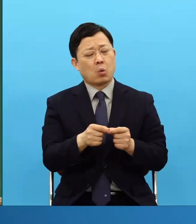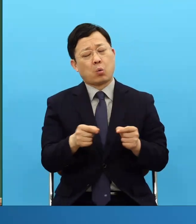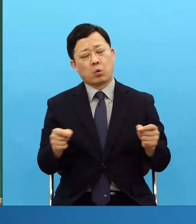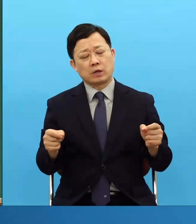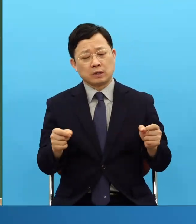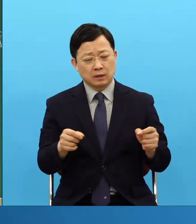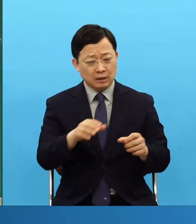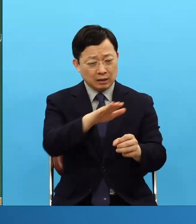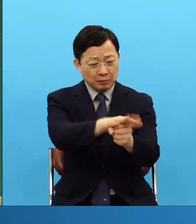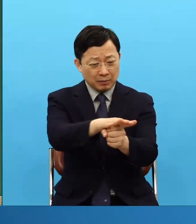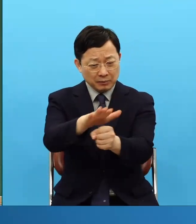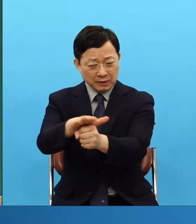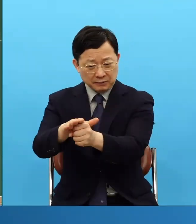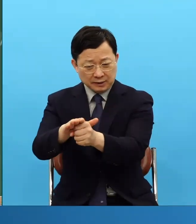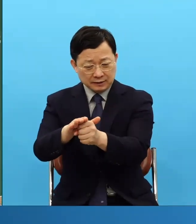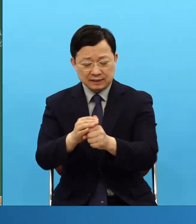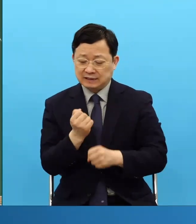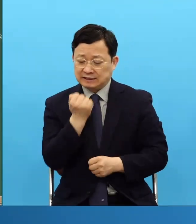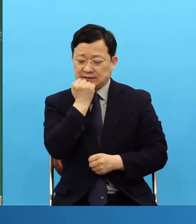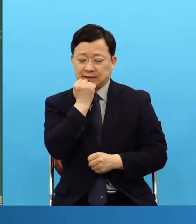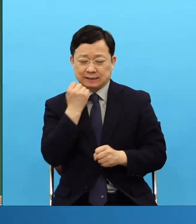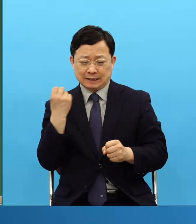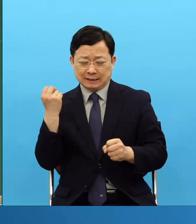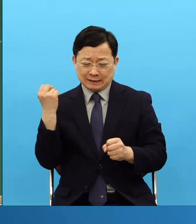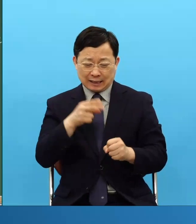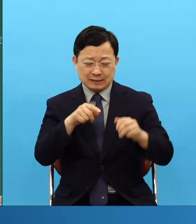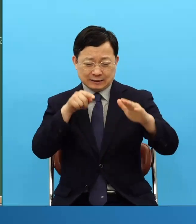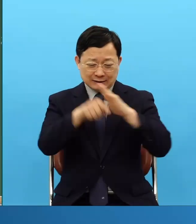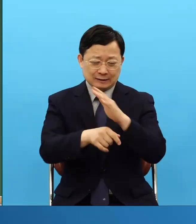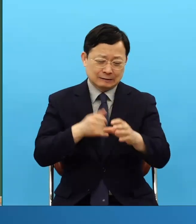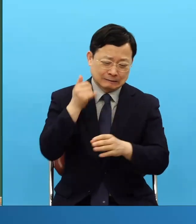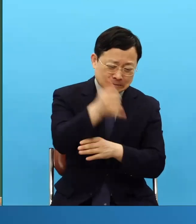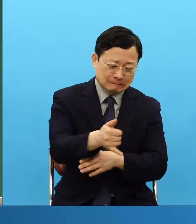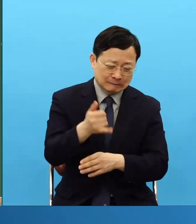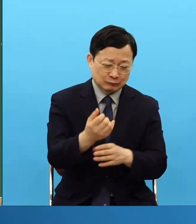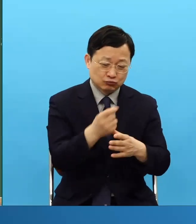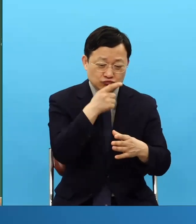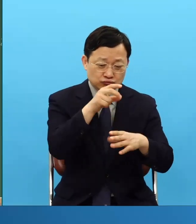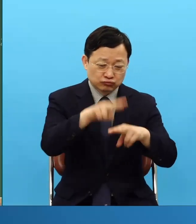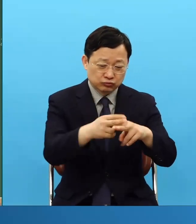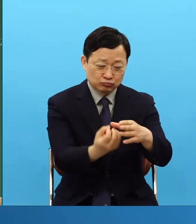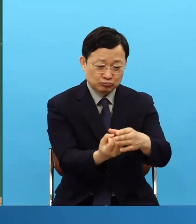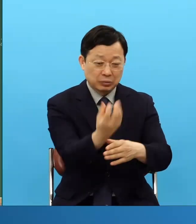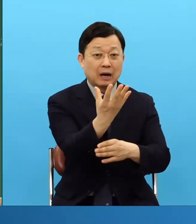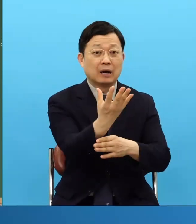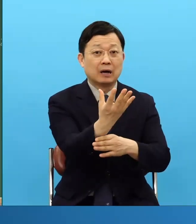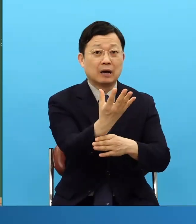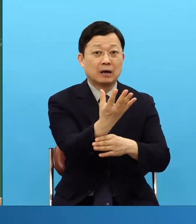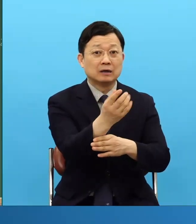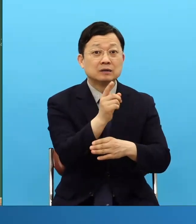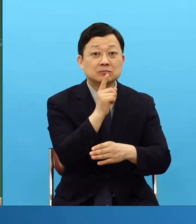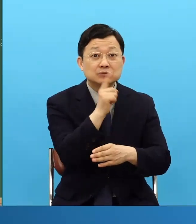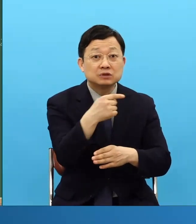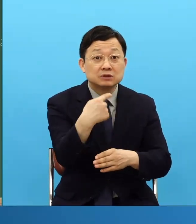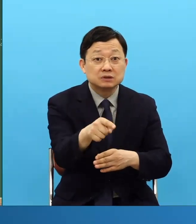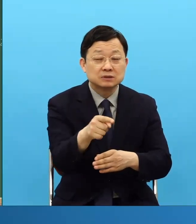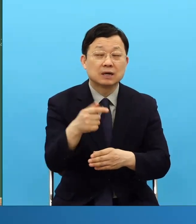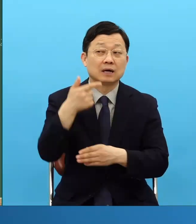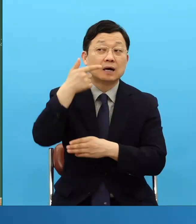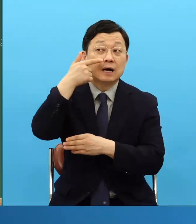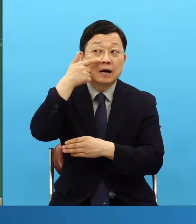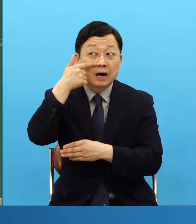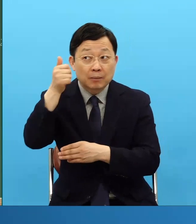redug the wells that his father had dug. 그러니까 그 말은 언약을 제대로 붙들고 왔다 그 말이에요. What that means